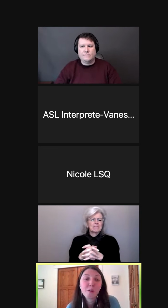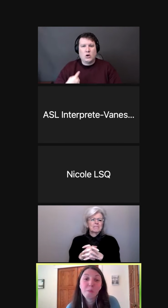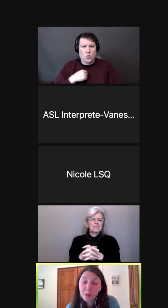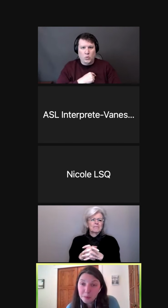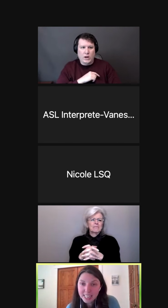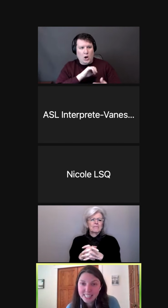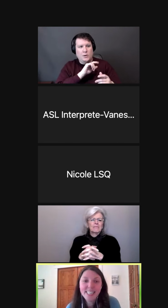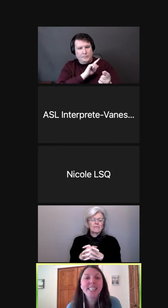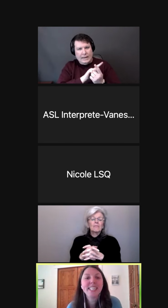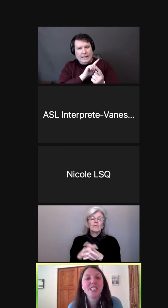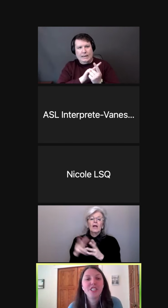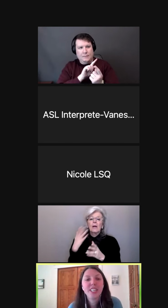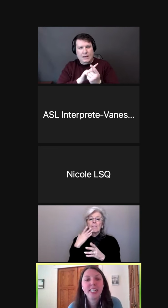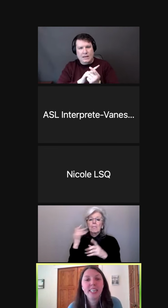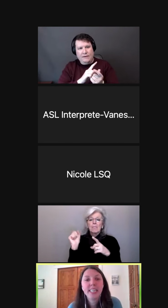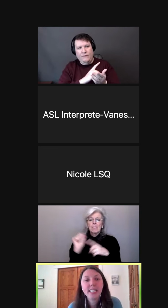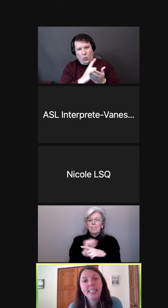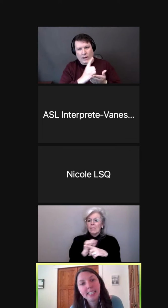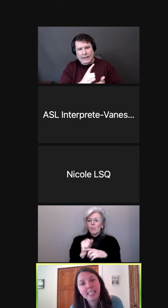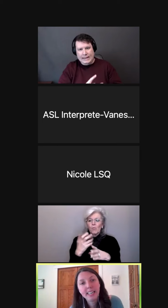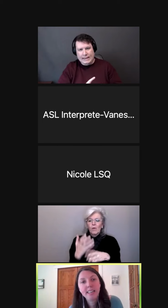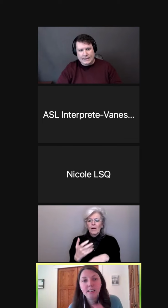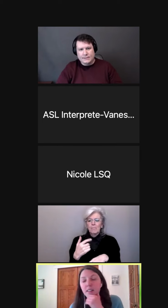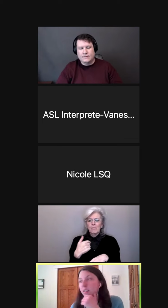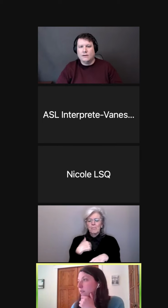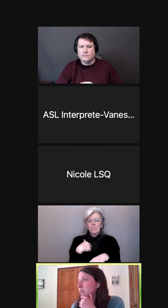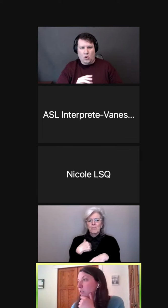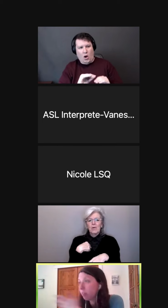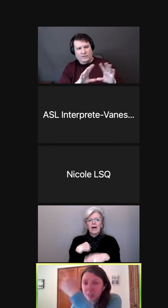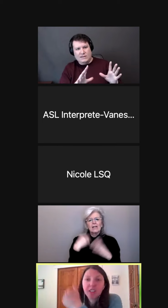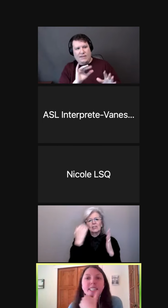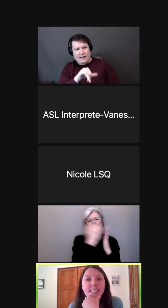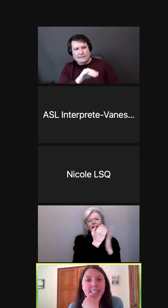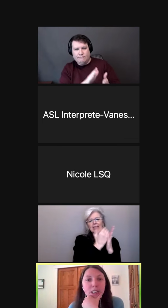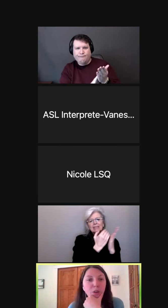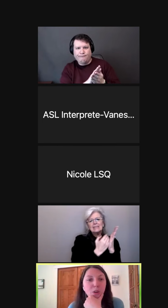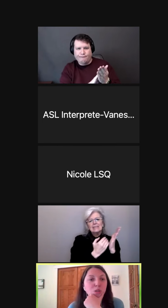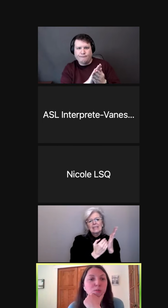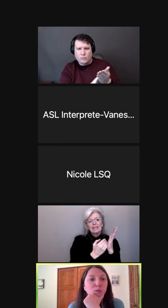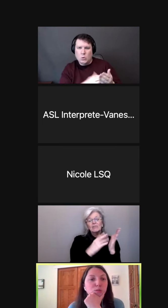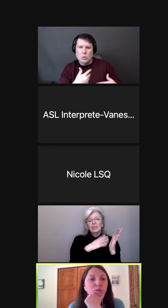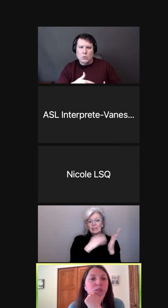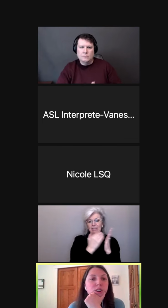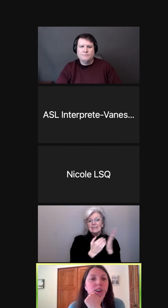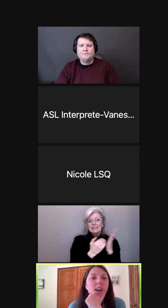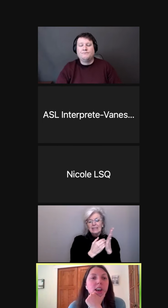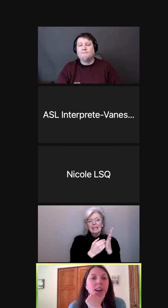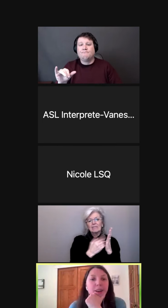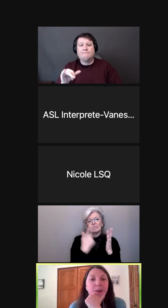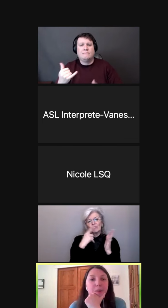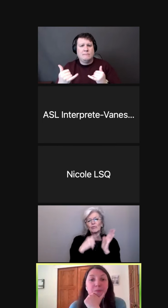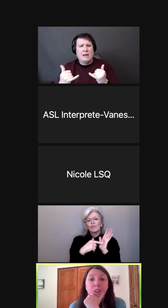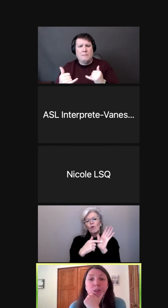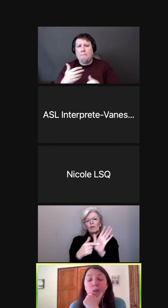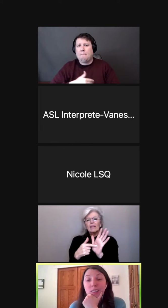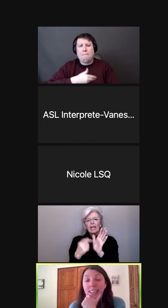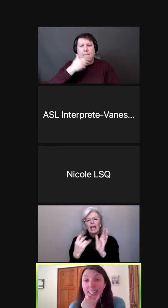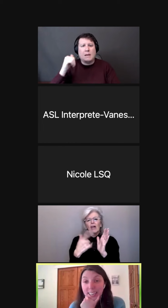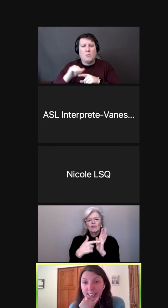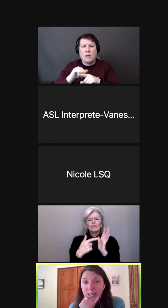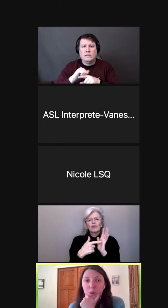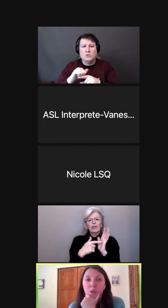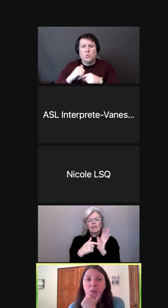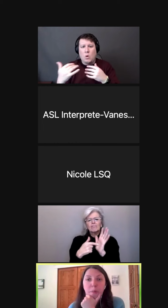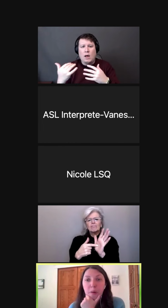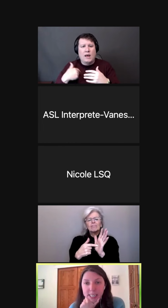Comme bonne pratique, j'ai listé, j'en ai listé quelques-unes pour vous. Donc,